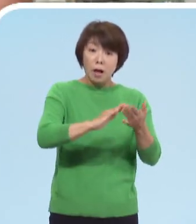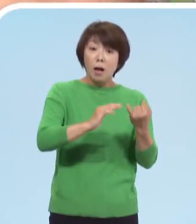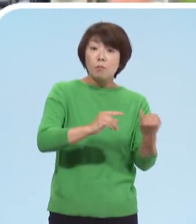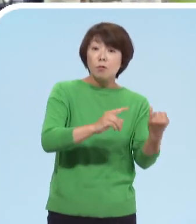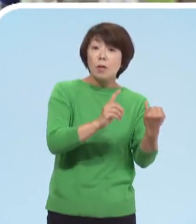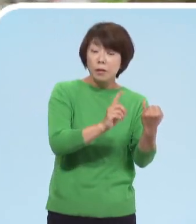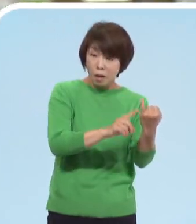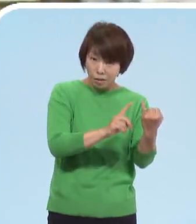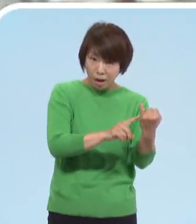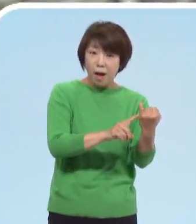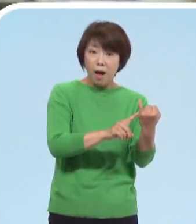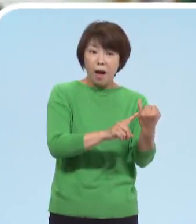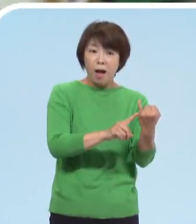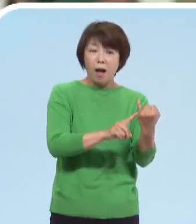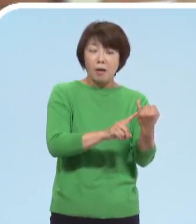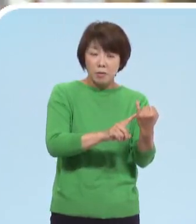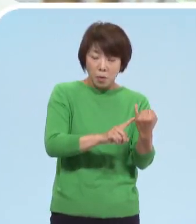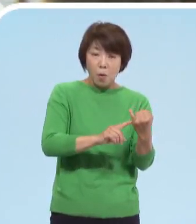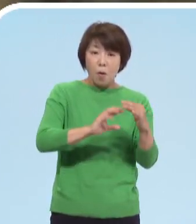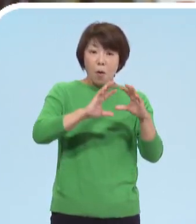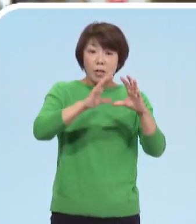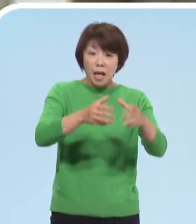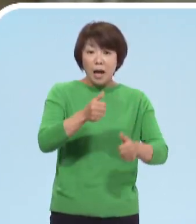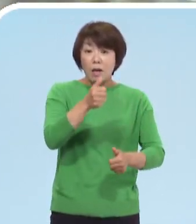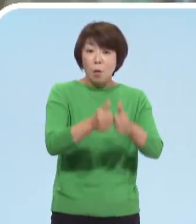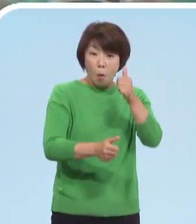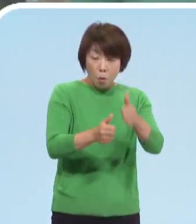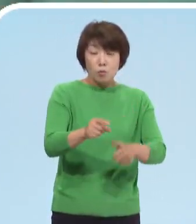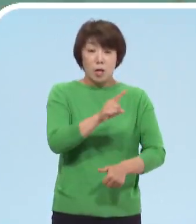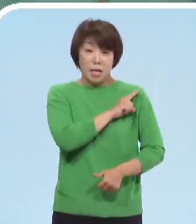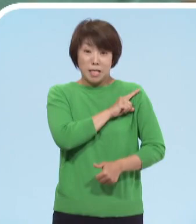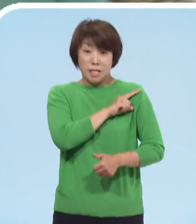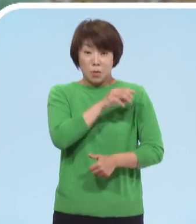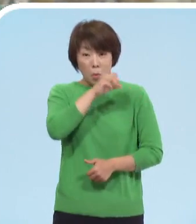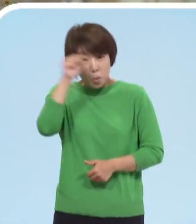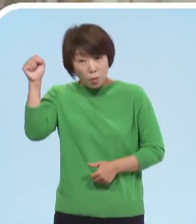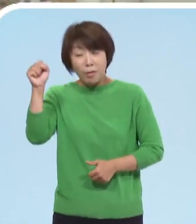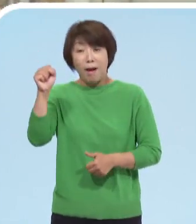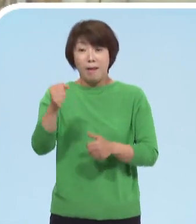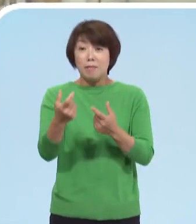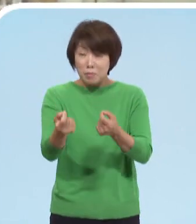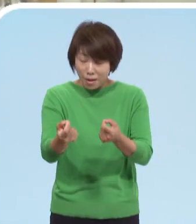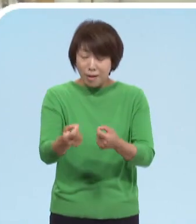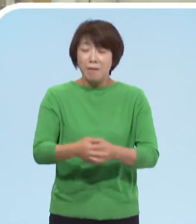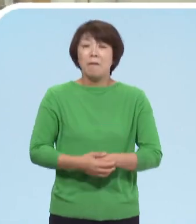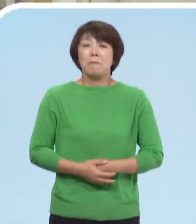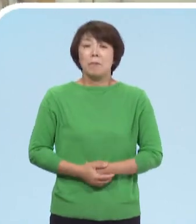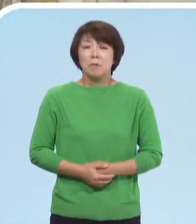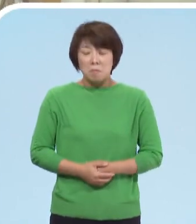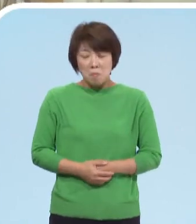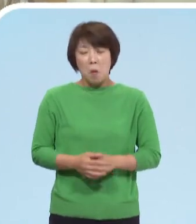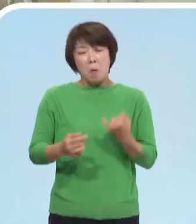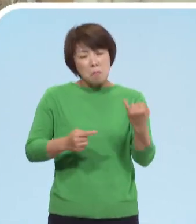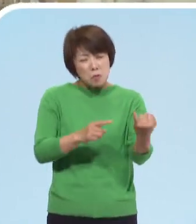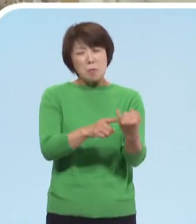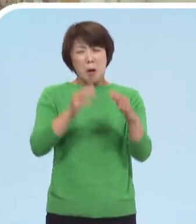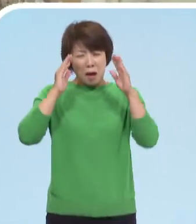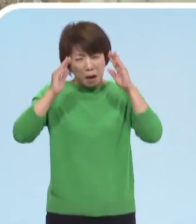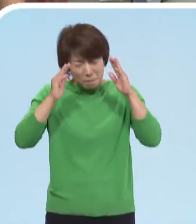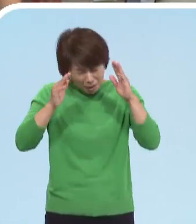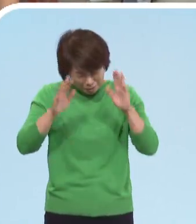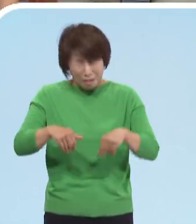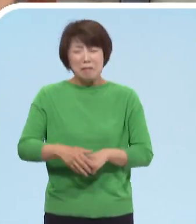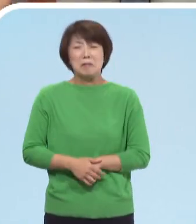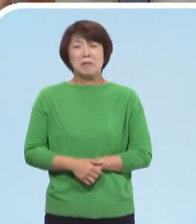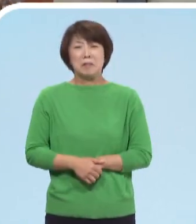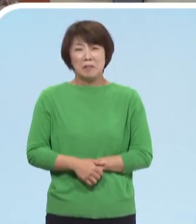安住さんがファンタスティックスを世界一に導いたっていうことなんですもんね。 ちょっともうやりすぎるぐらいはやったんじ